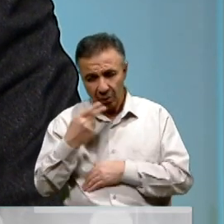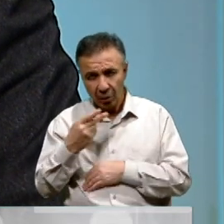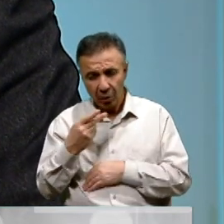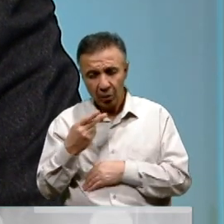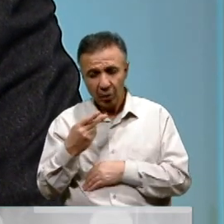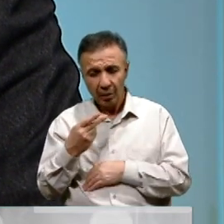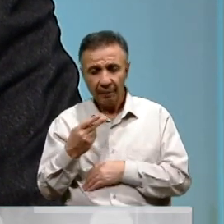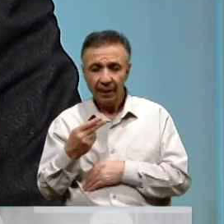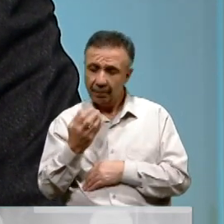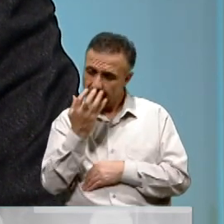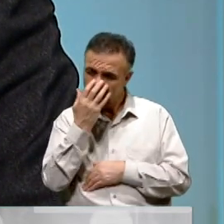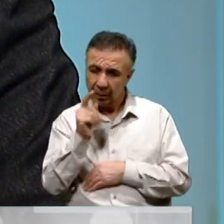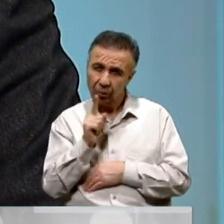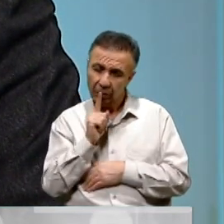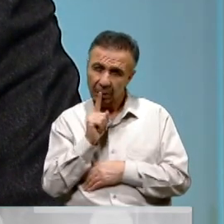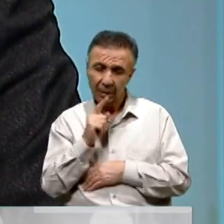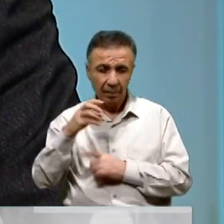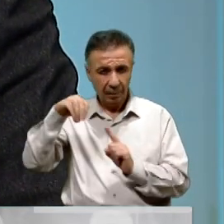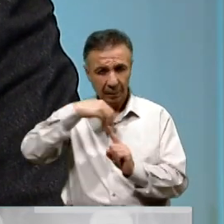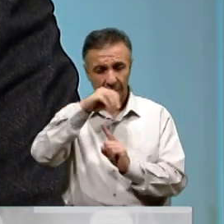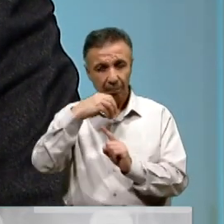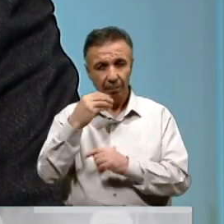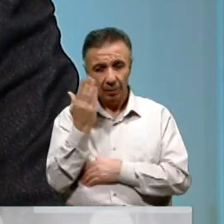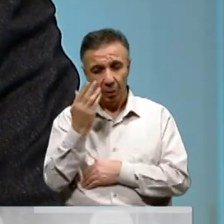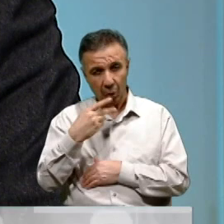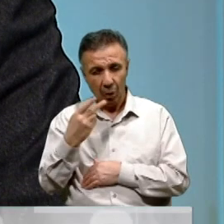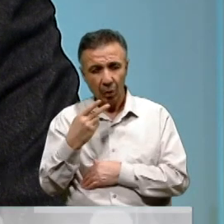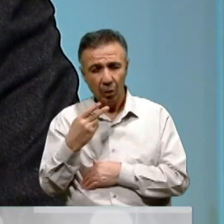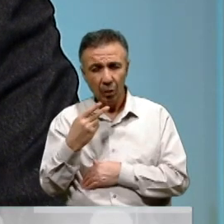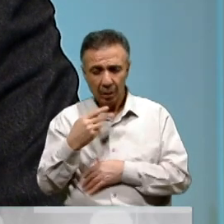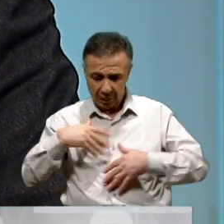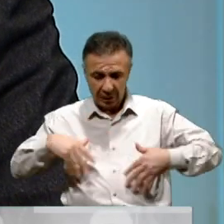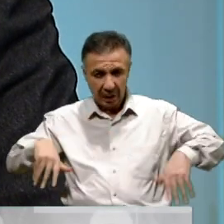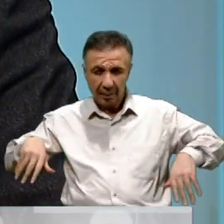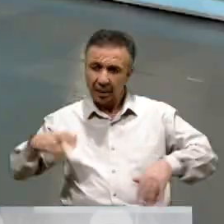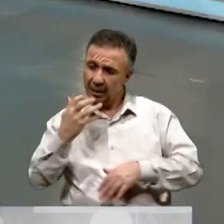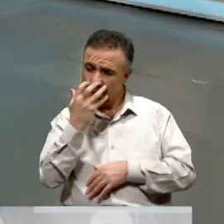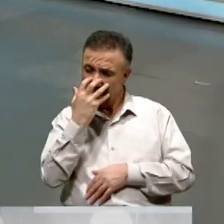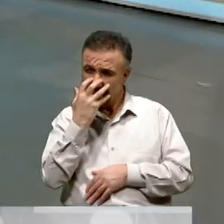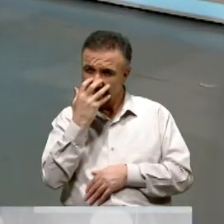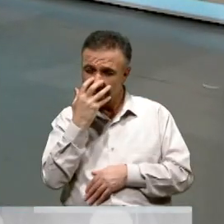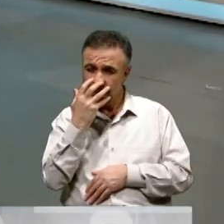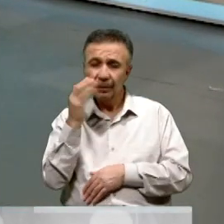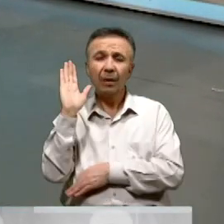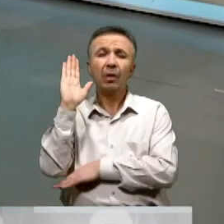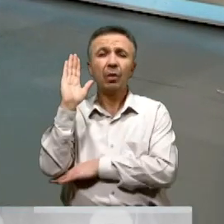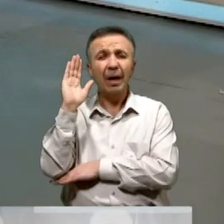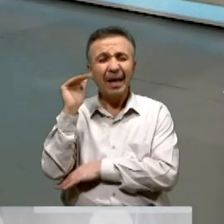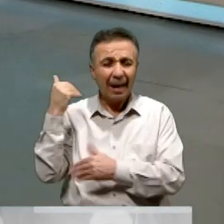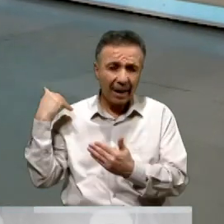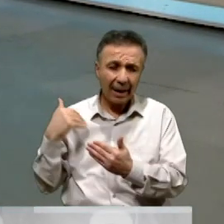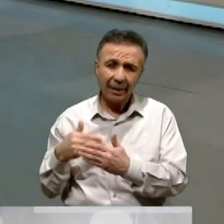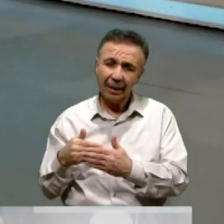susar, imam okur, cemaatte durur ta ki rüküye gidene